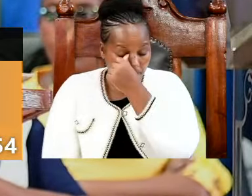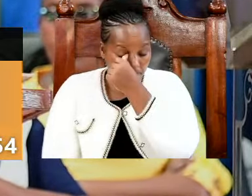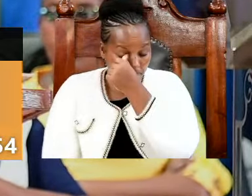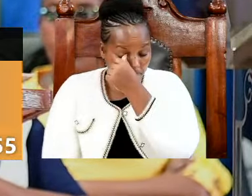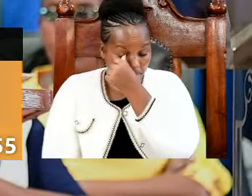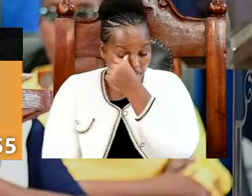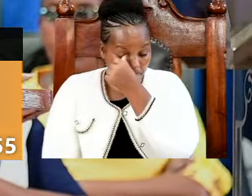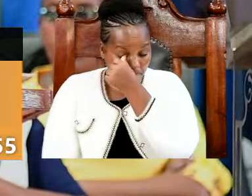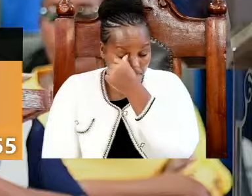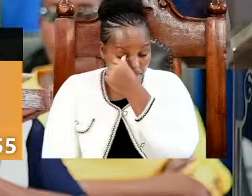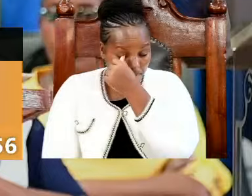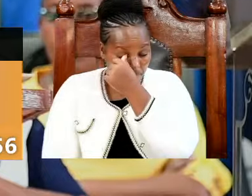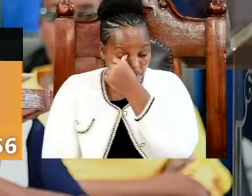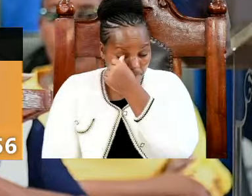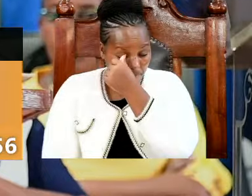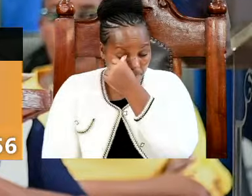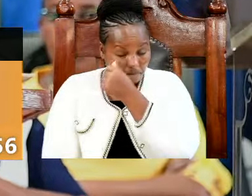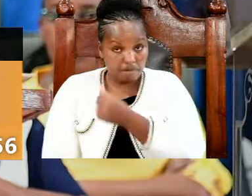ama